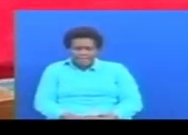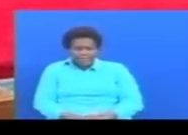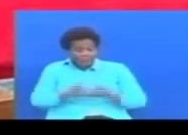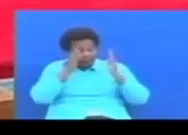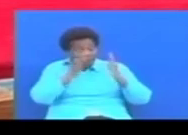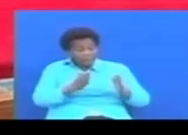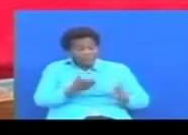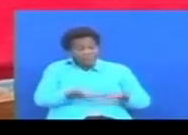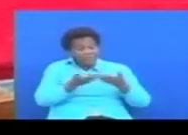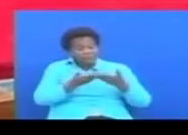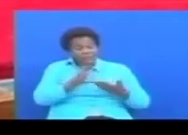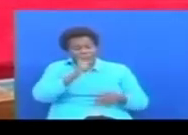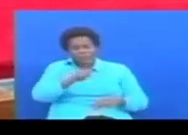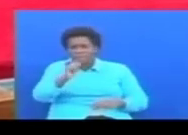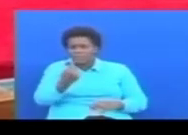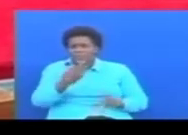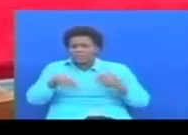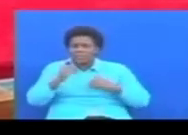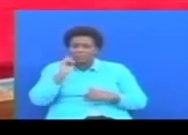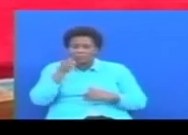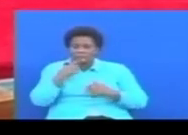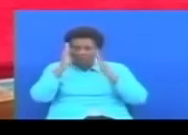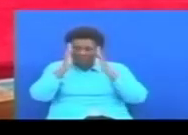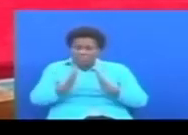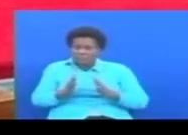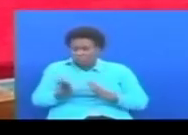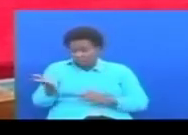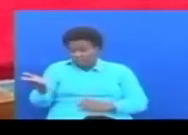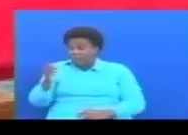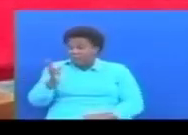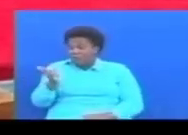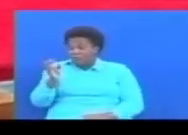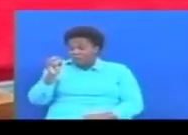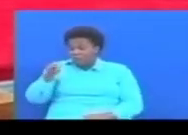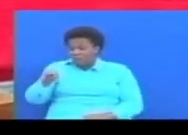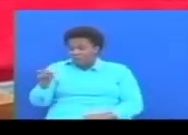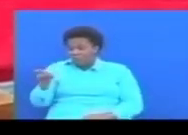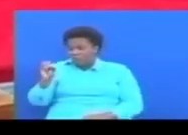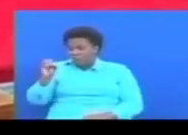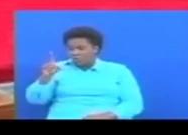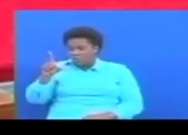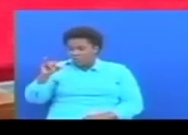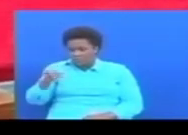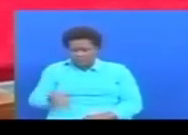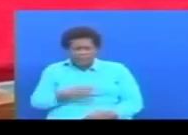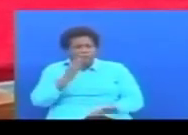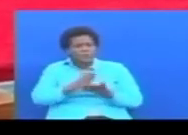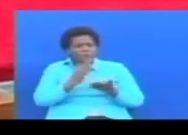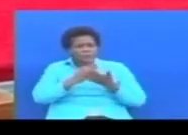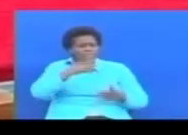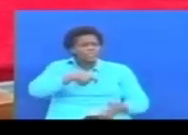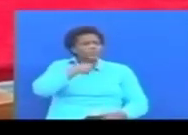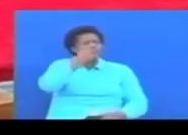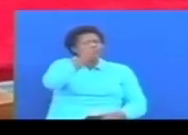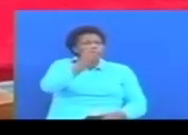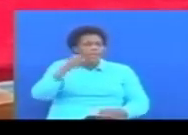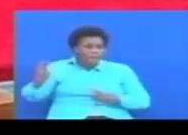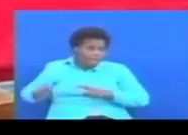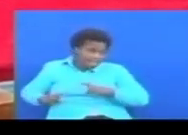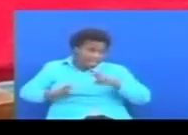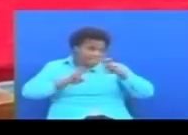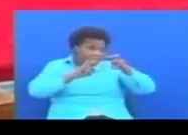kama alivyouliza. Ni kweli kwamba twiga, swala na pala wanaweza kuishi